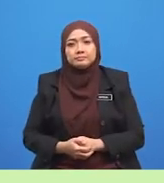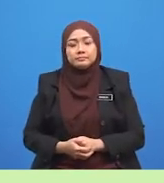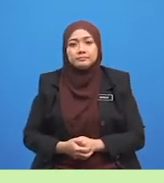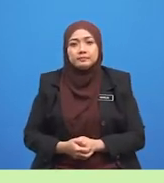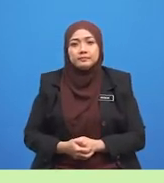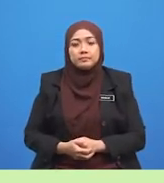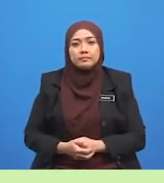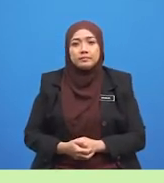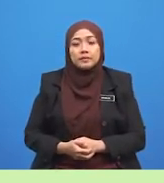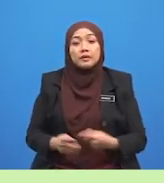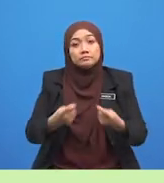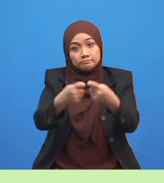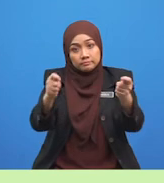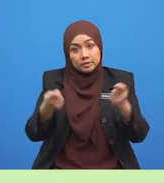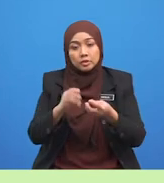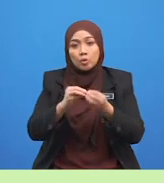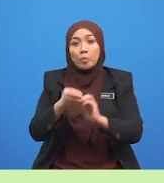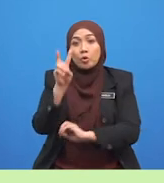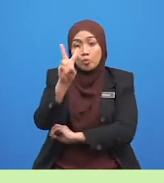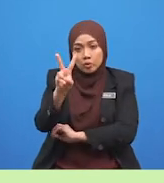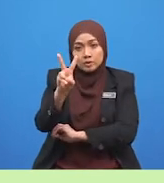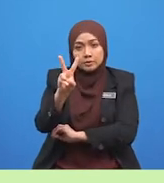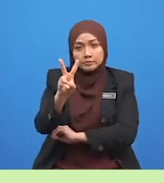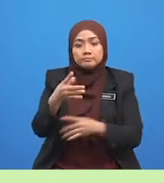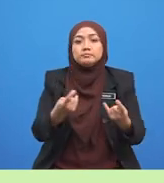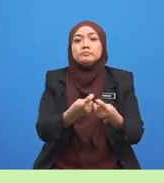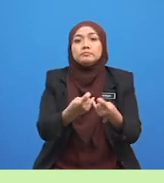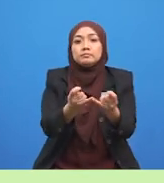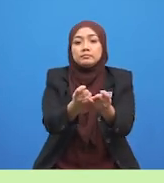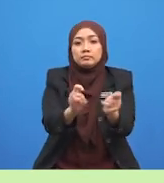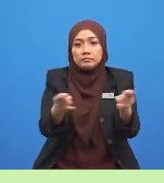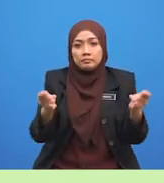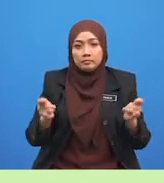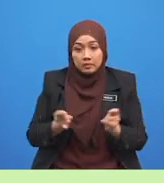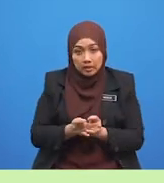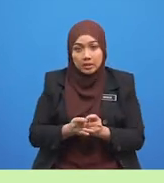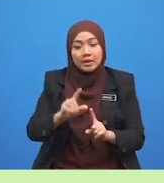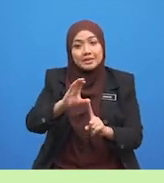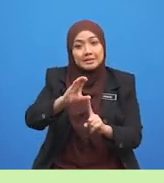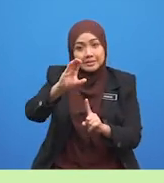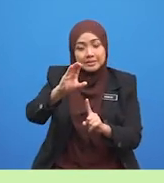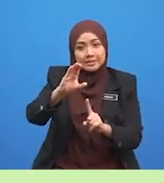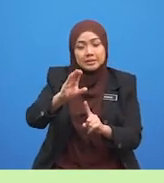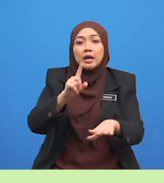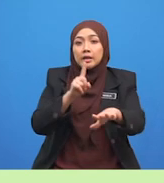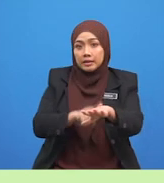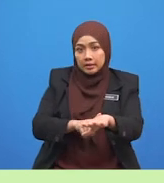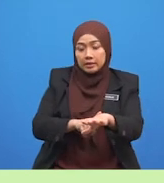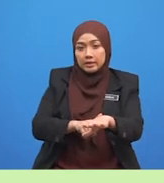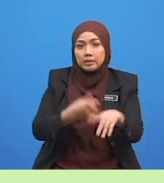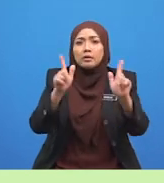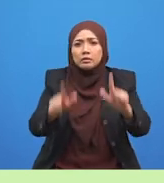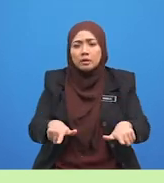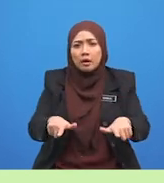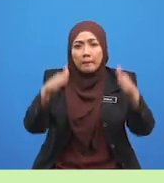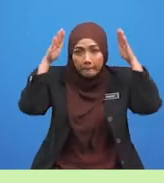Tasik yang seterusnya ialah Tasik Cini, merupakan tasik semula jadi yang terletak di daerah